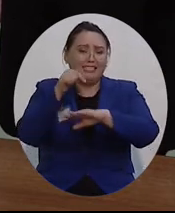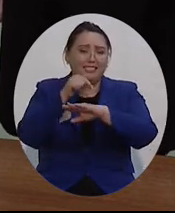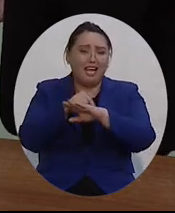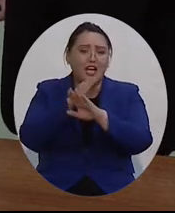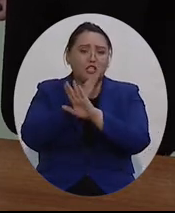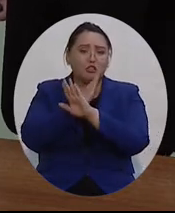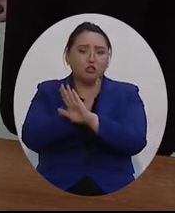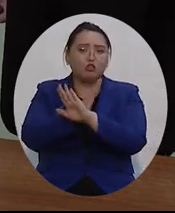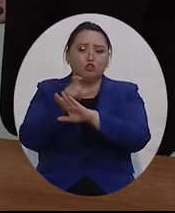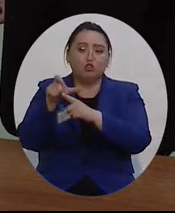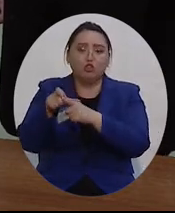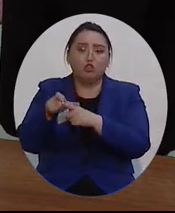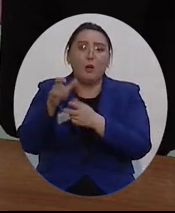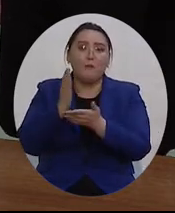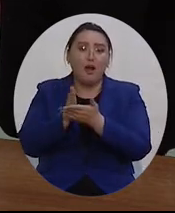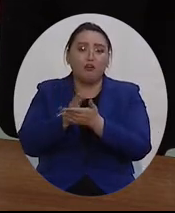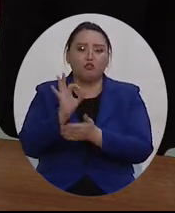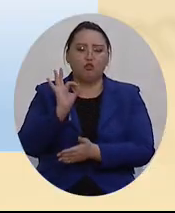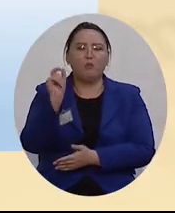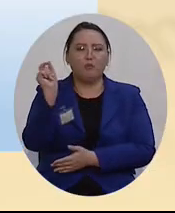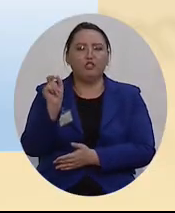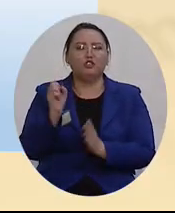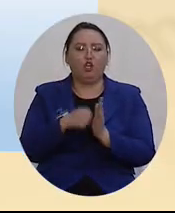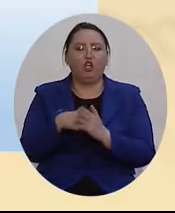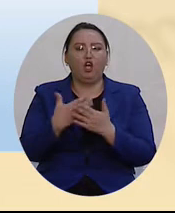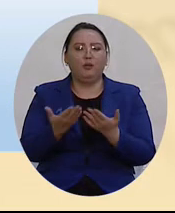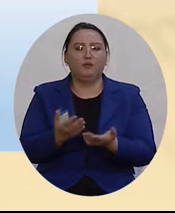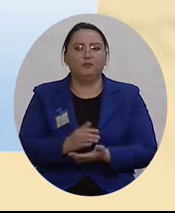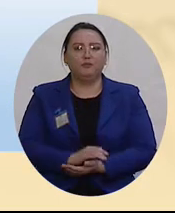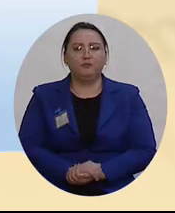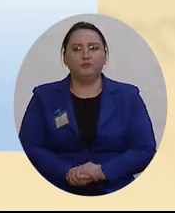учраас зөв бичээрэй хүүхдүүдээ.